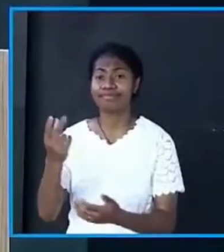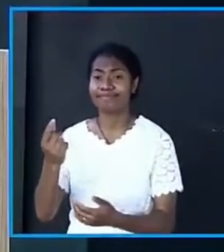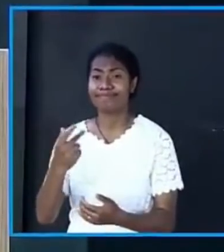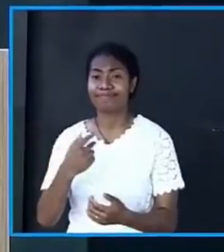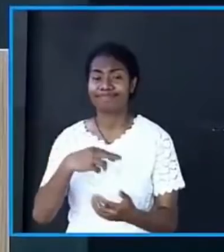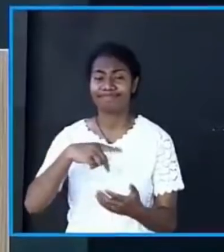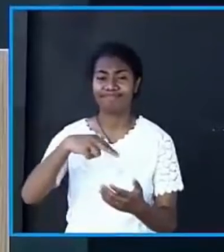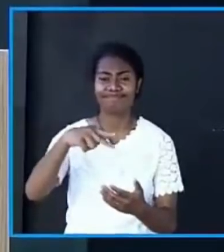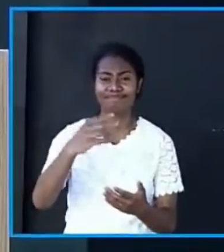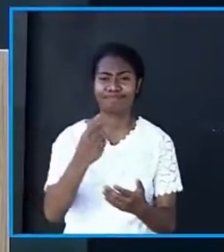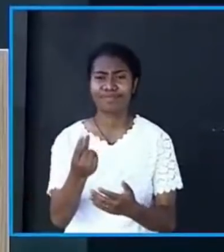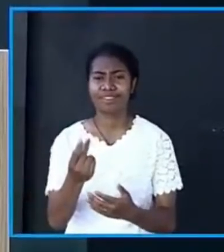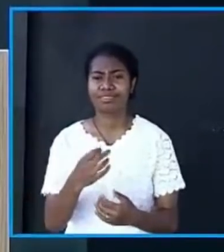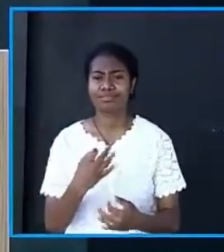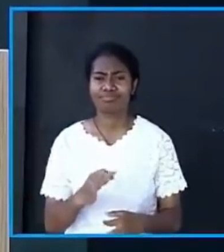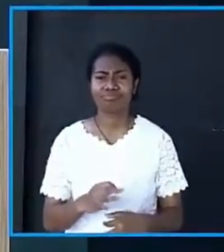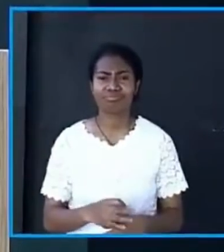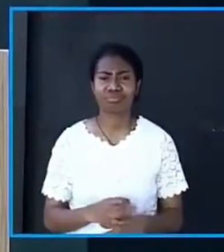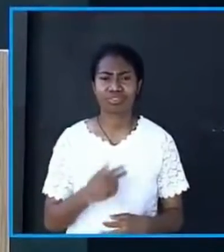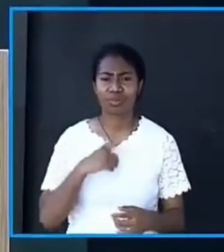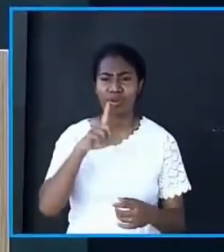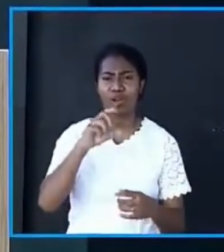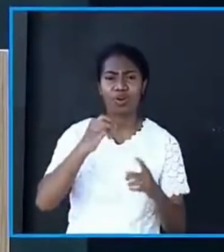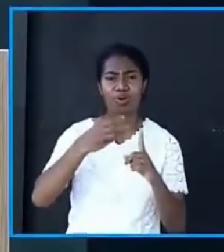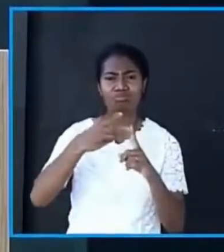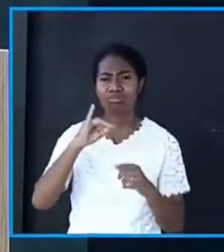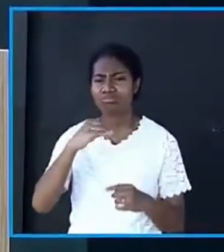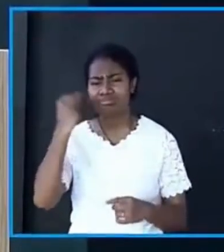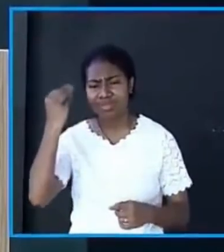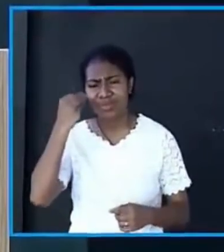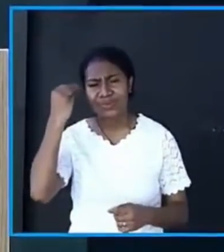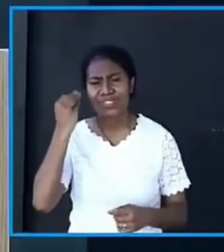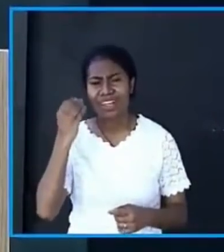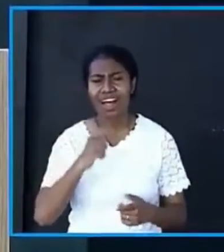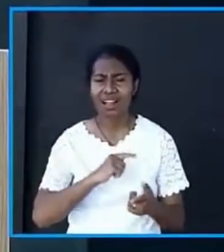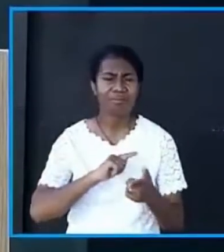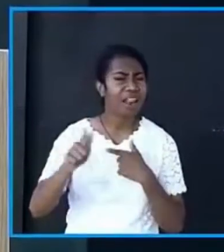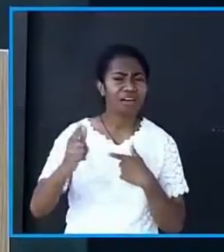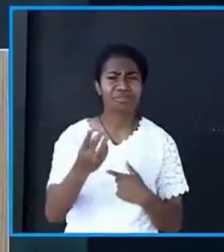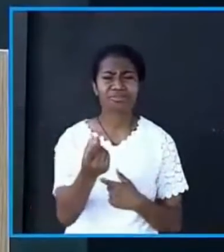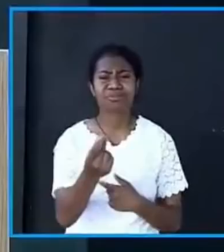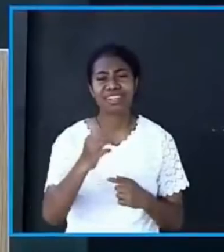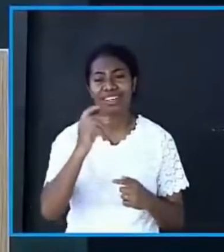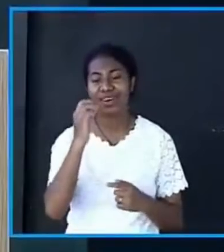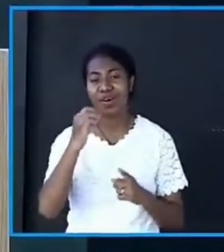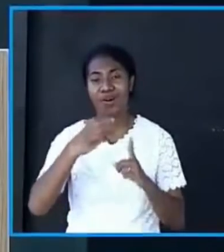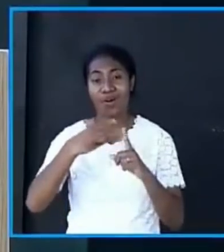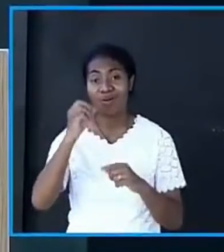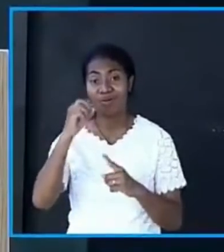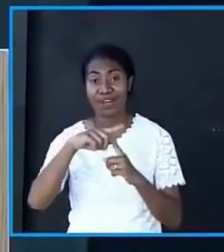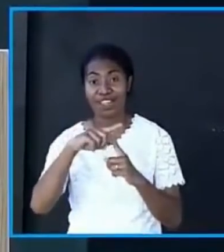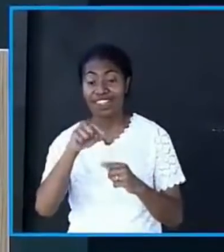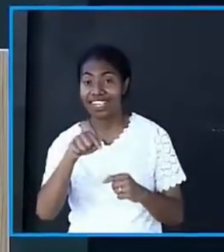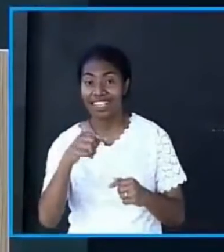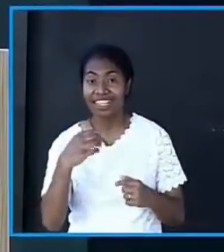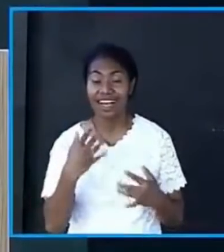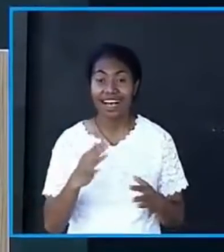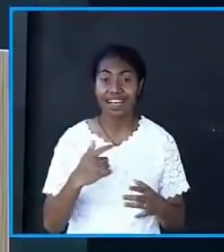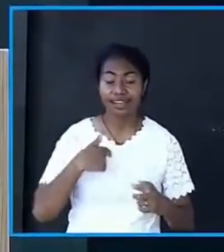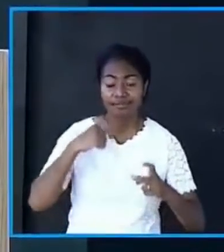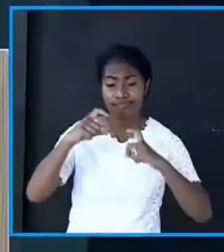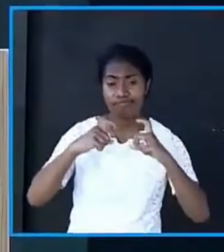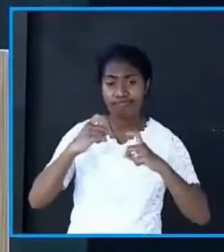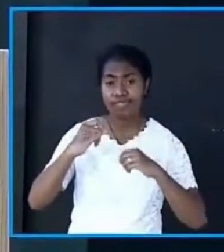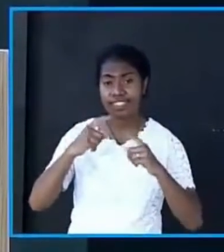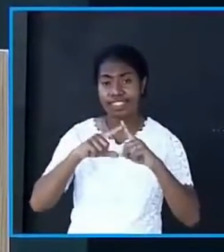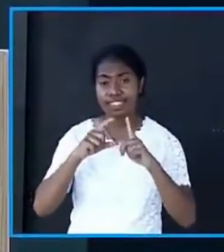ya Aku mau beli logistiknya mati ah inilah babi beli langsung sudah dan ini amanitin cantik terus